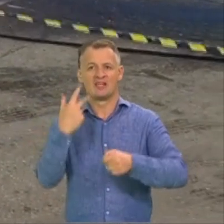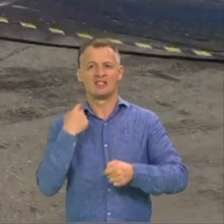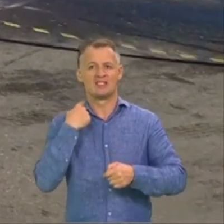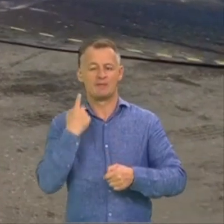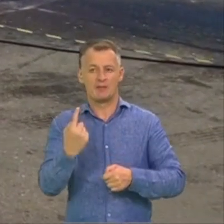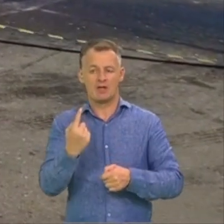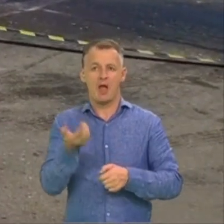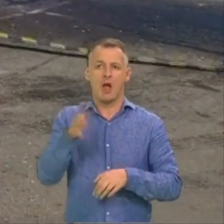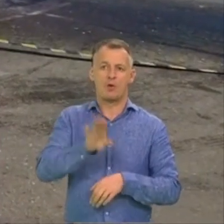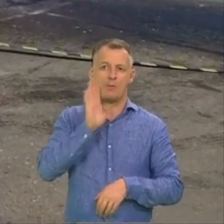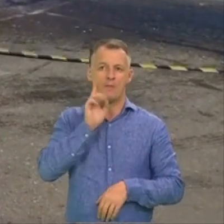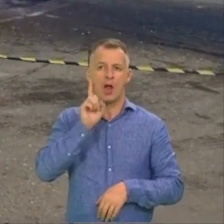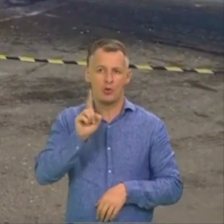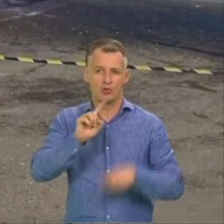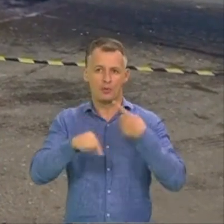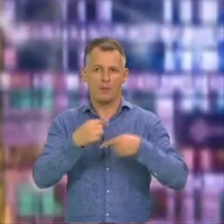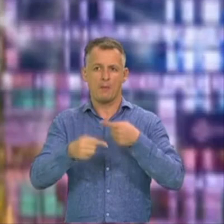pierdut mama în urma unei boli grave.